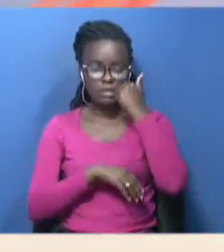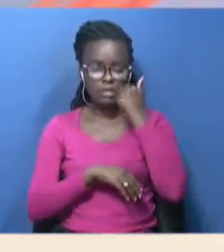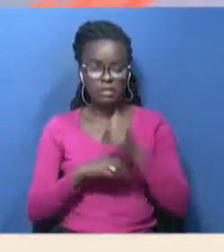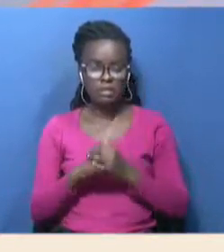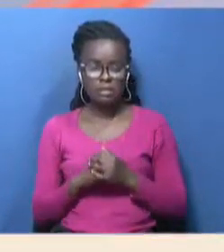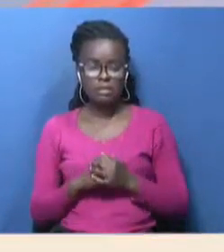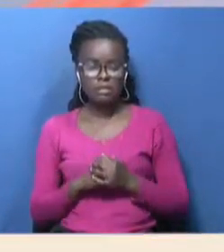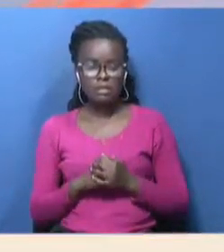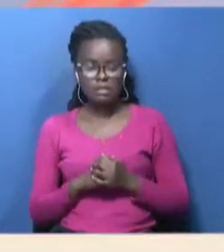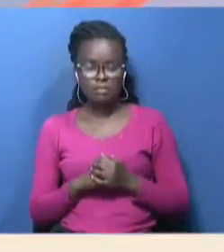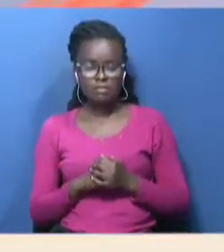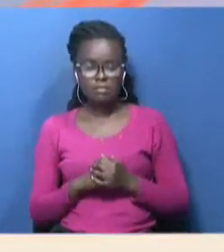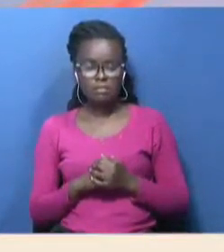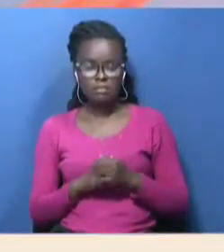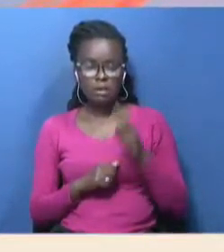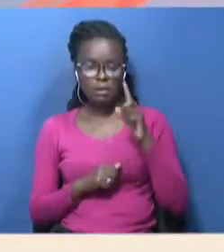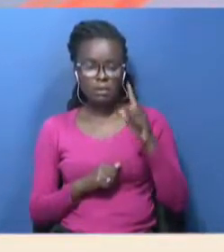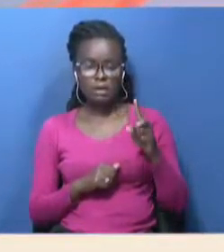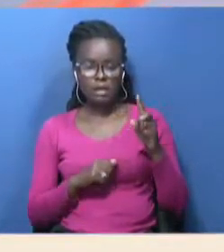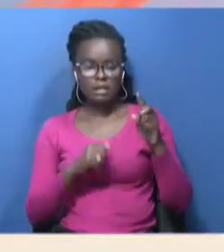andu